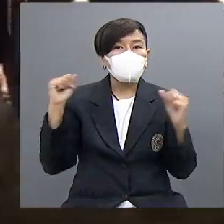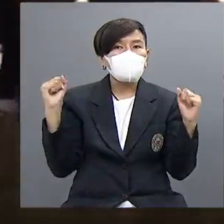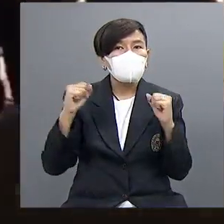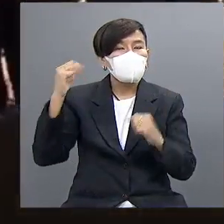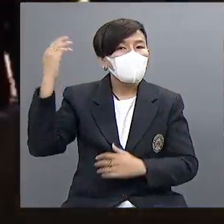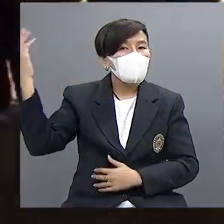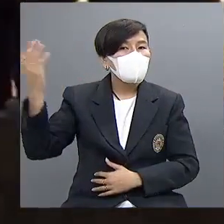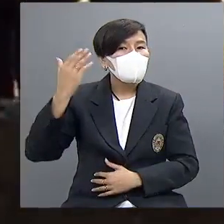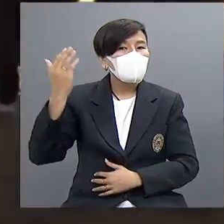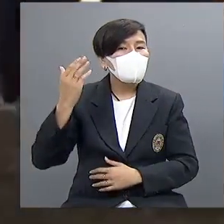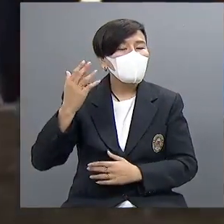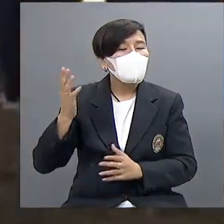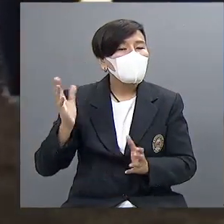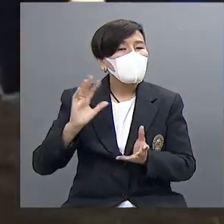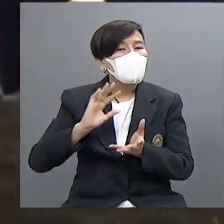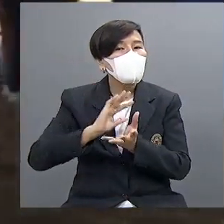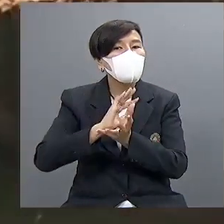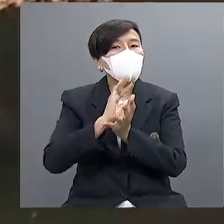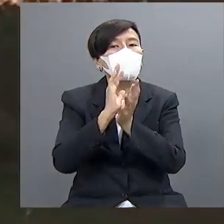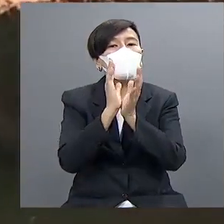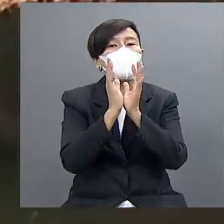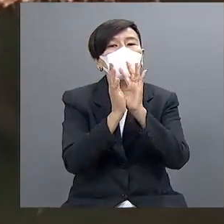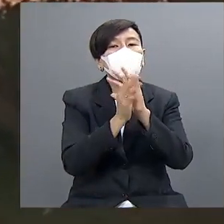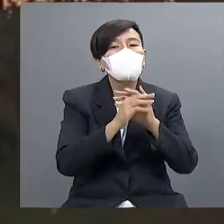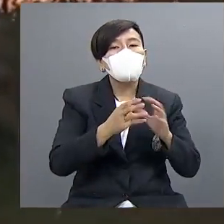ค่ะจากนั้นอุณหภูมิจะเพิ่มขึ้นประมาณ 1-2องศาเซลเซียส